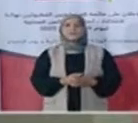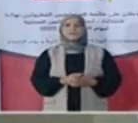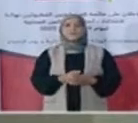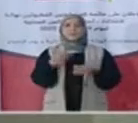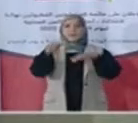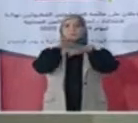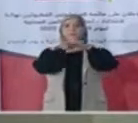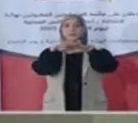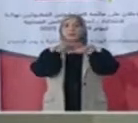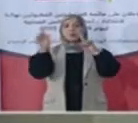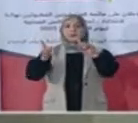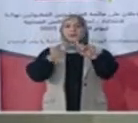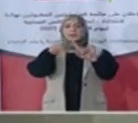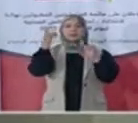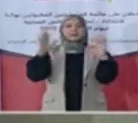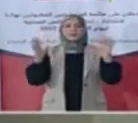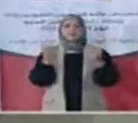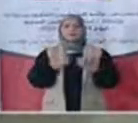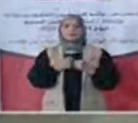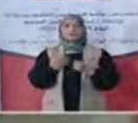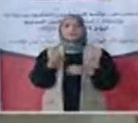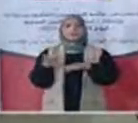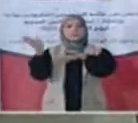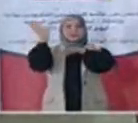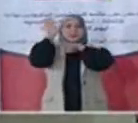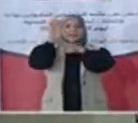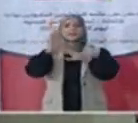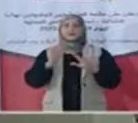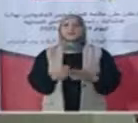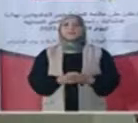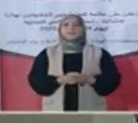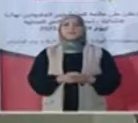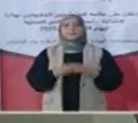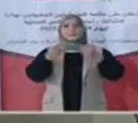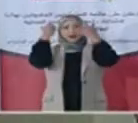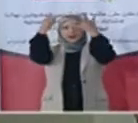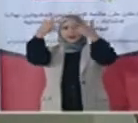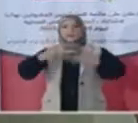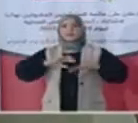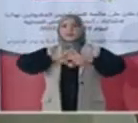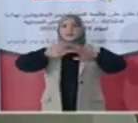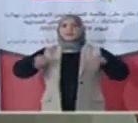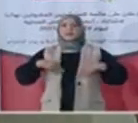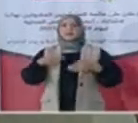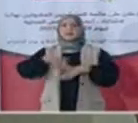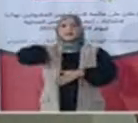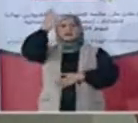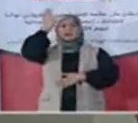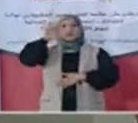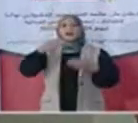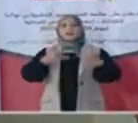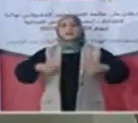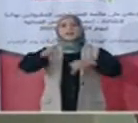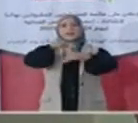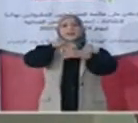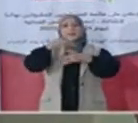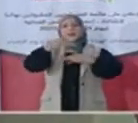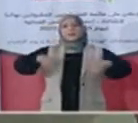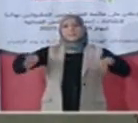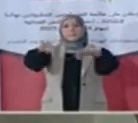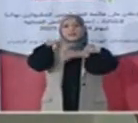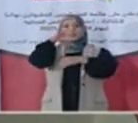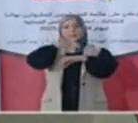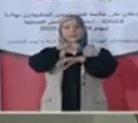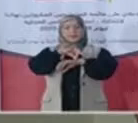التي تخصصها الهيئة لعرض الحصيلة النهائية للترشحات لانتخابات المجالس المحلية